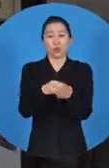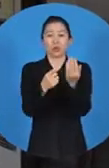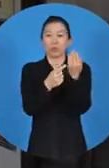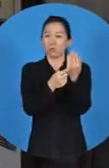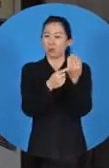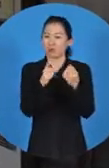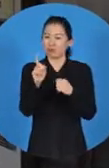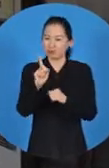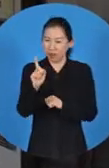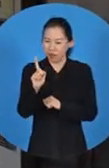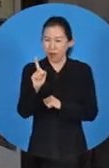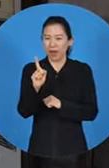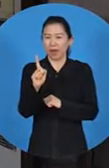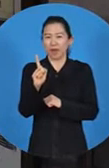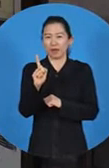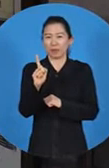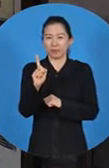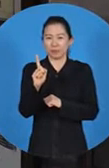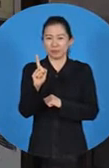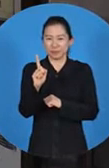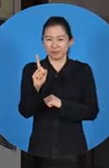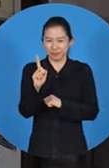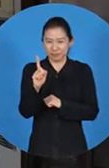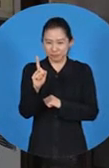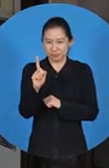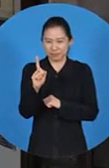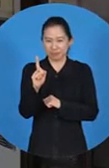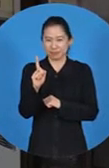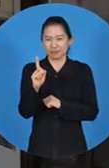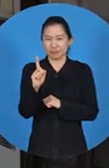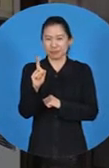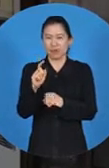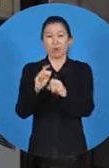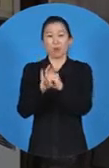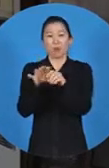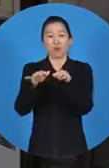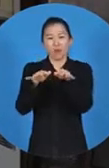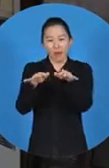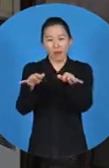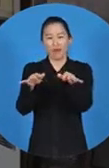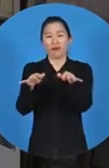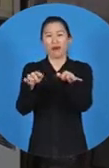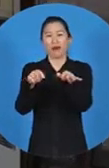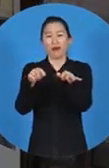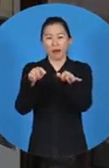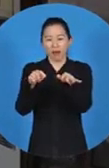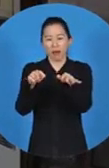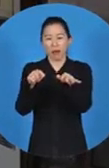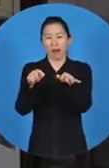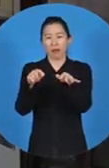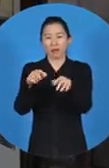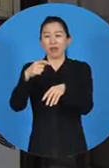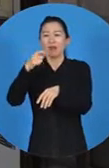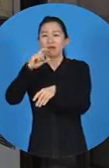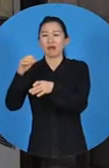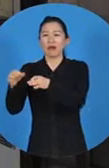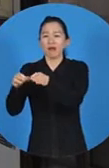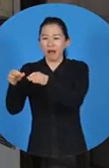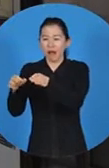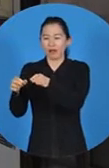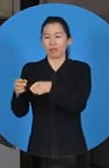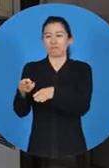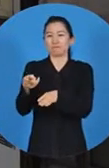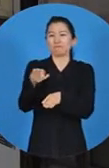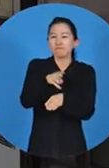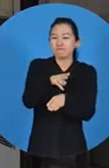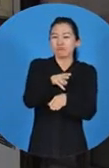は何ですか？ はい、あのお話しさせてもらった時聞いたのが、テイクアウトに切り替えたのがすごい早かった